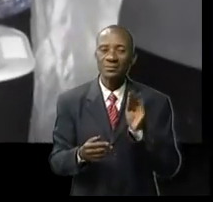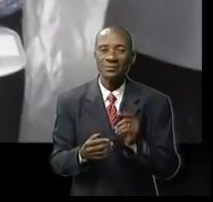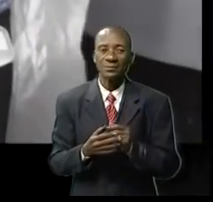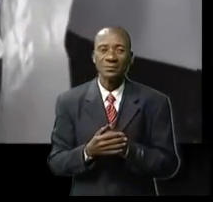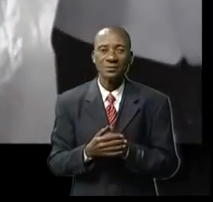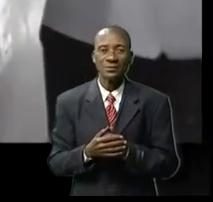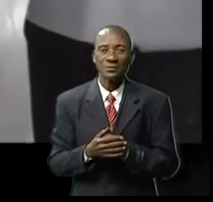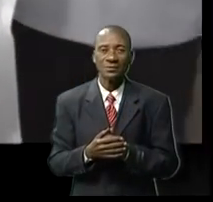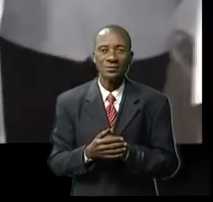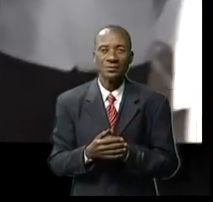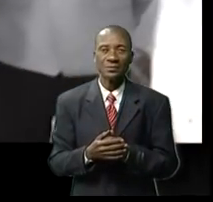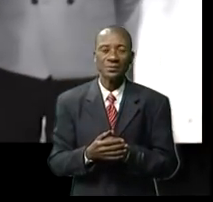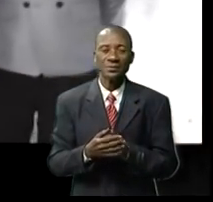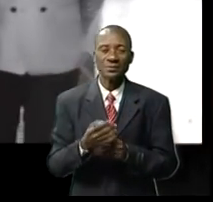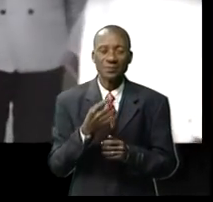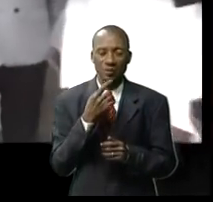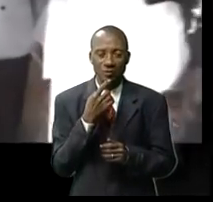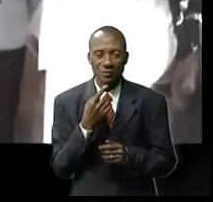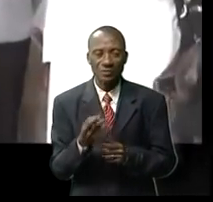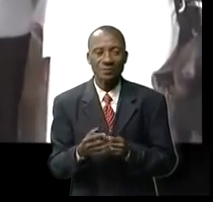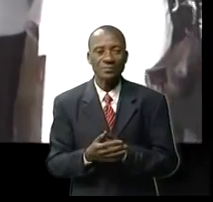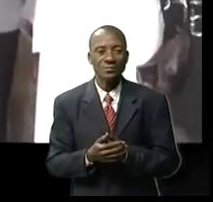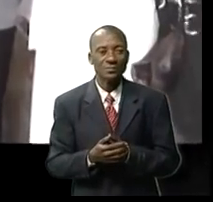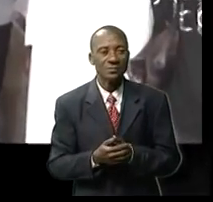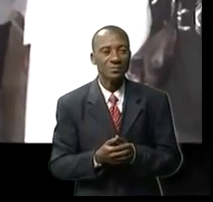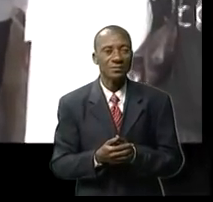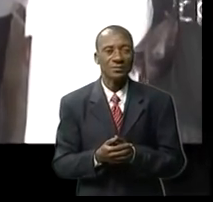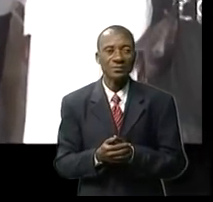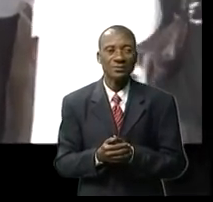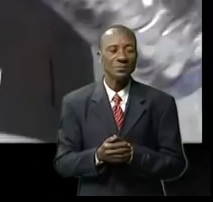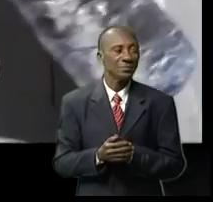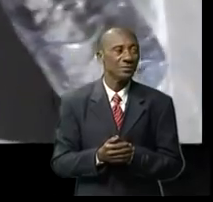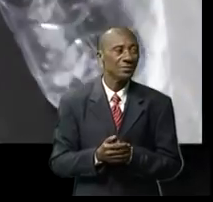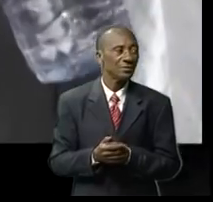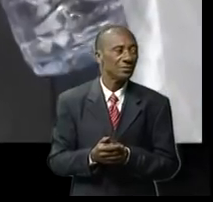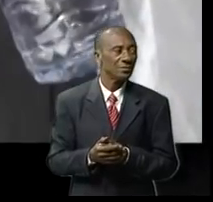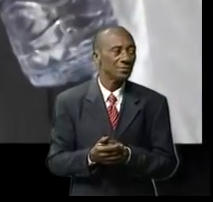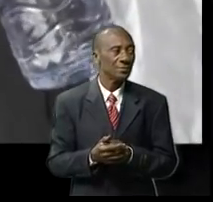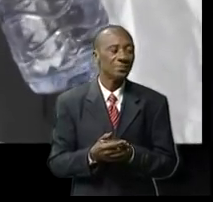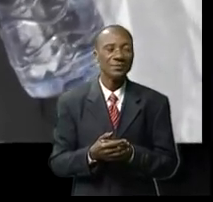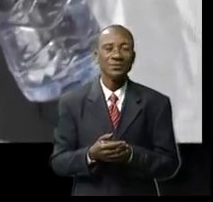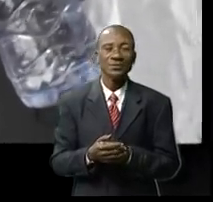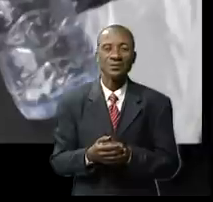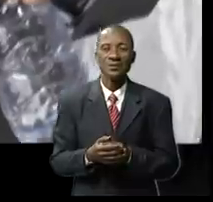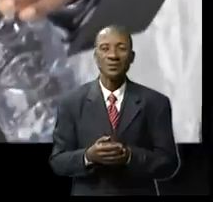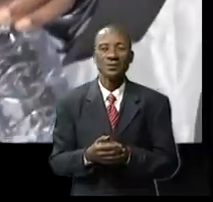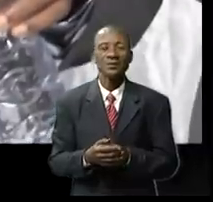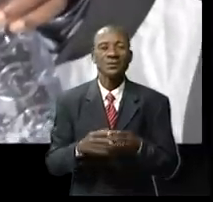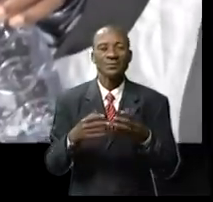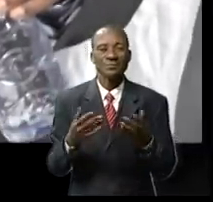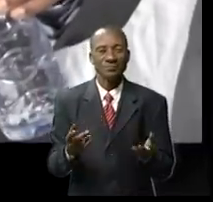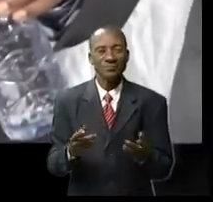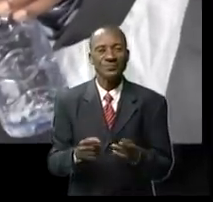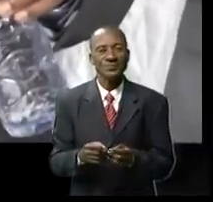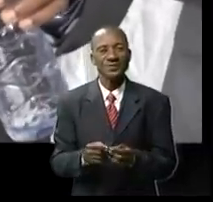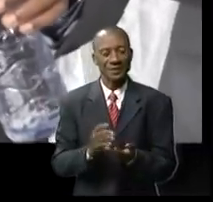Cette œuvre de l'esprit est le fruit d'un travail long et acharné. Publié aux éditions Mediapol, cet ouvrage de